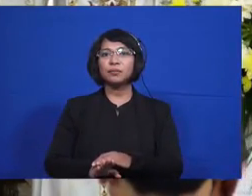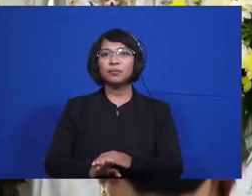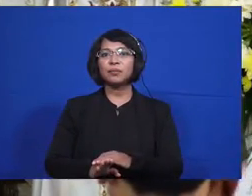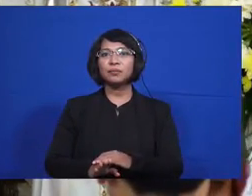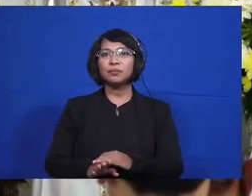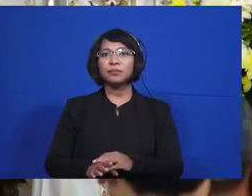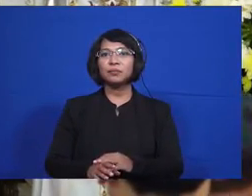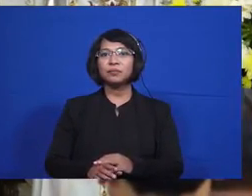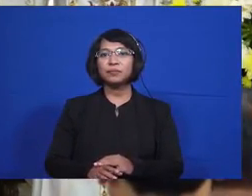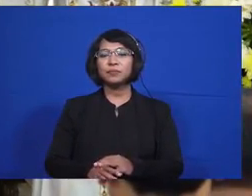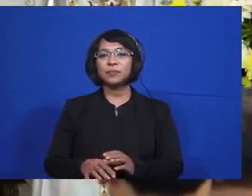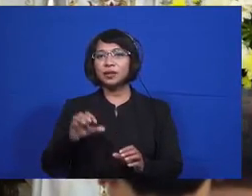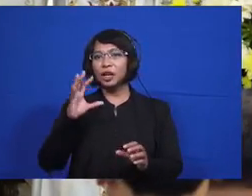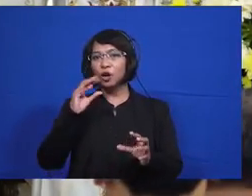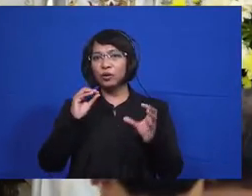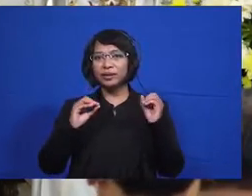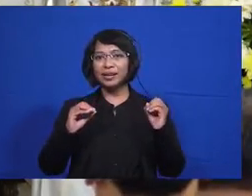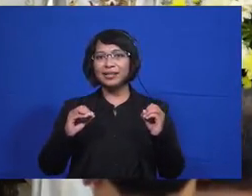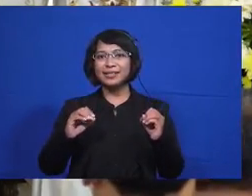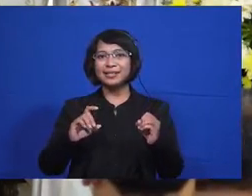dengan sesama.